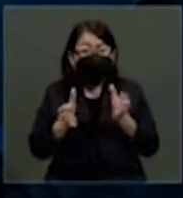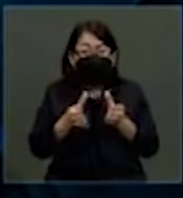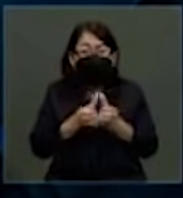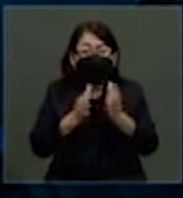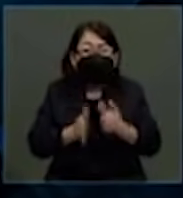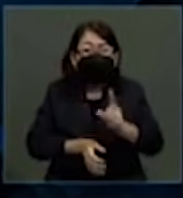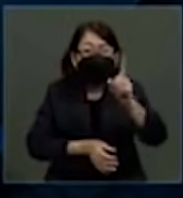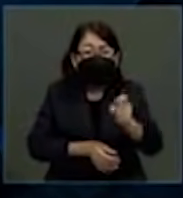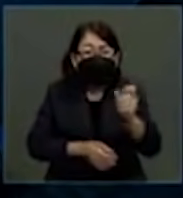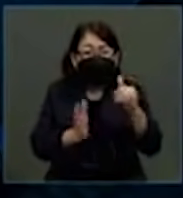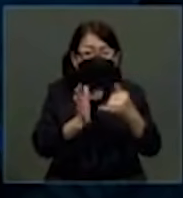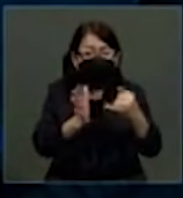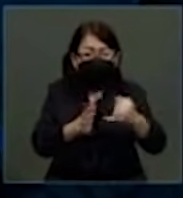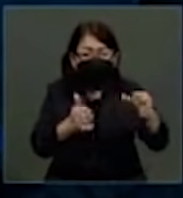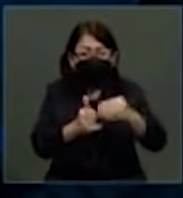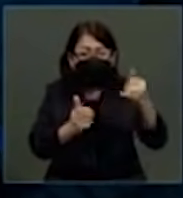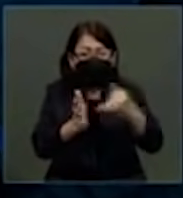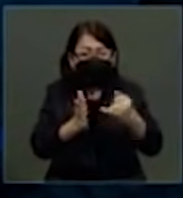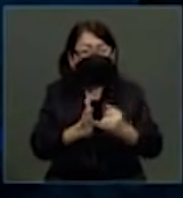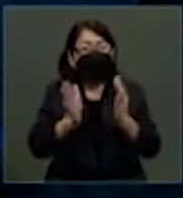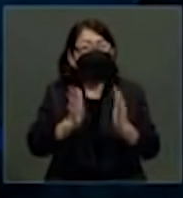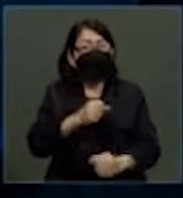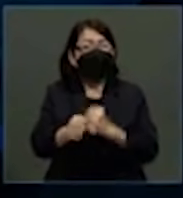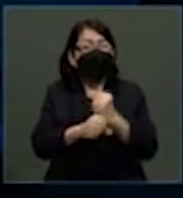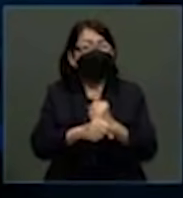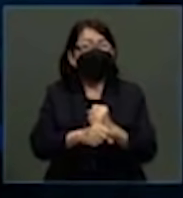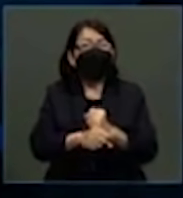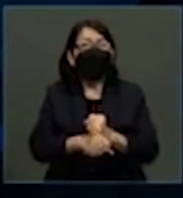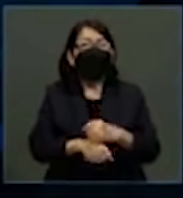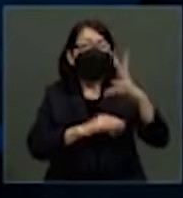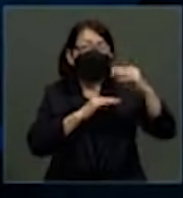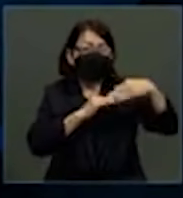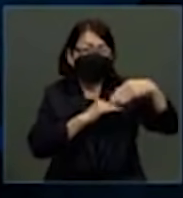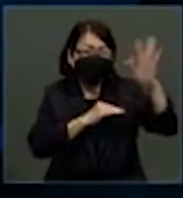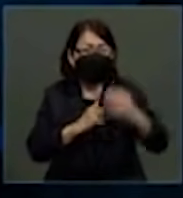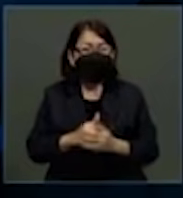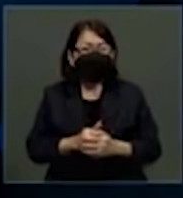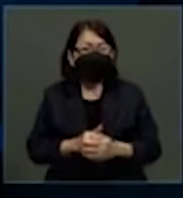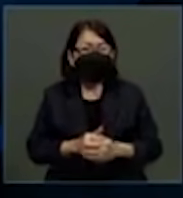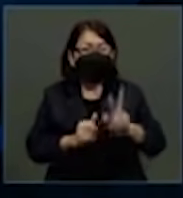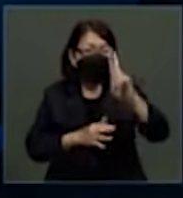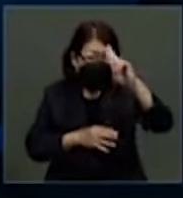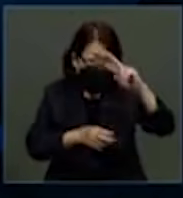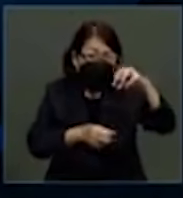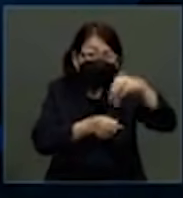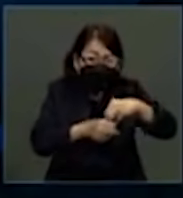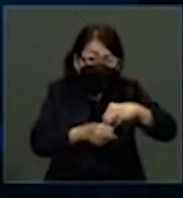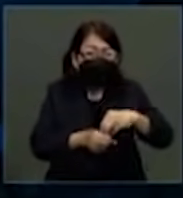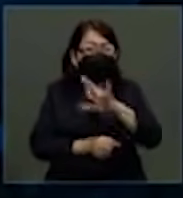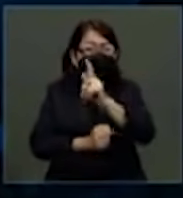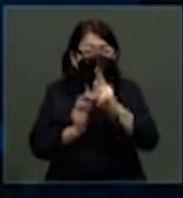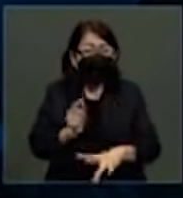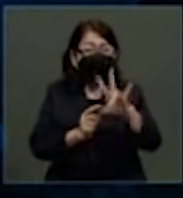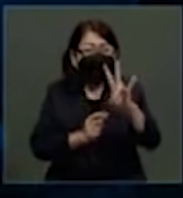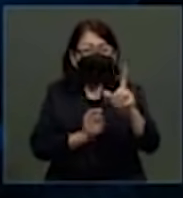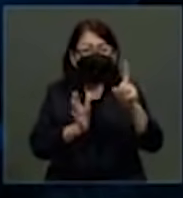นะครับแล้วก็ให้เป็นที่ทราบว่ากลุ่มเป้าหมายที่ป่วยและเสียชีวิตมากที่สุดคือกลุ่มอายุมากกว่า60และ7กลุ่มโรคที่ว่